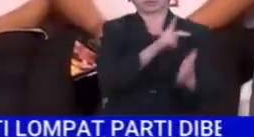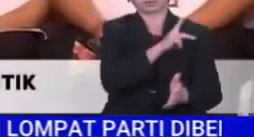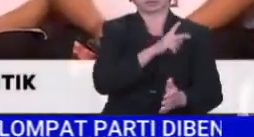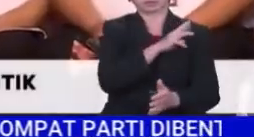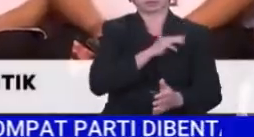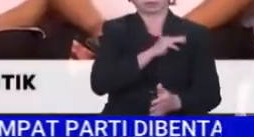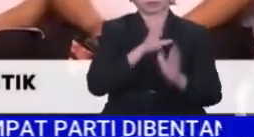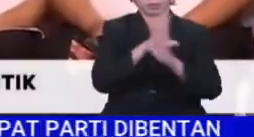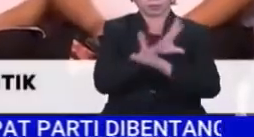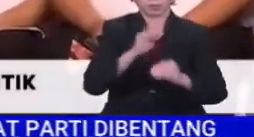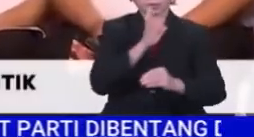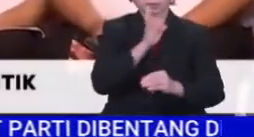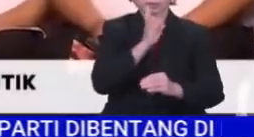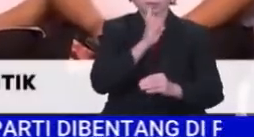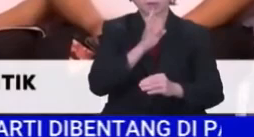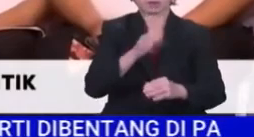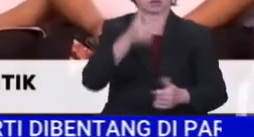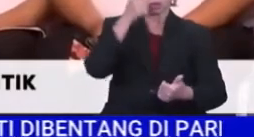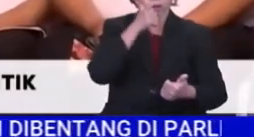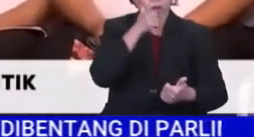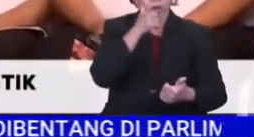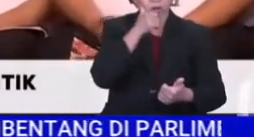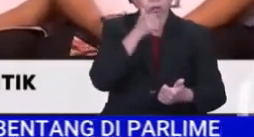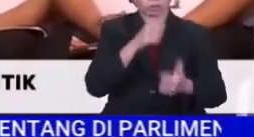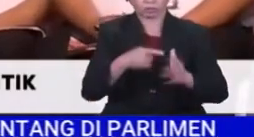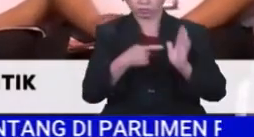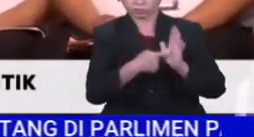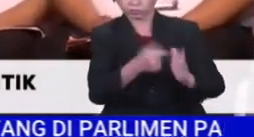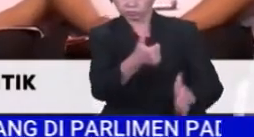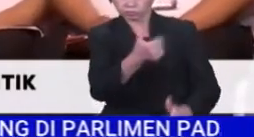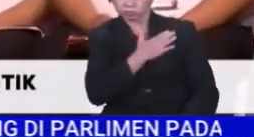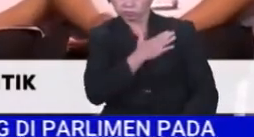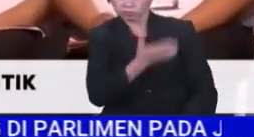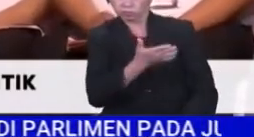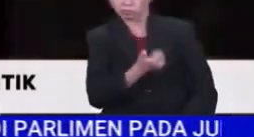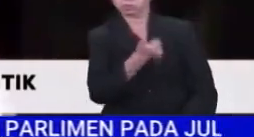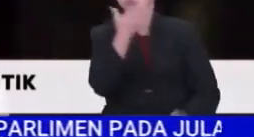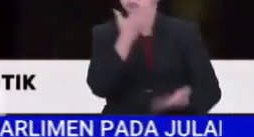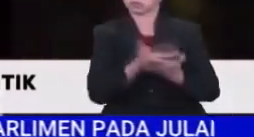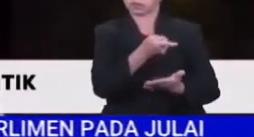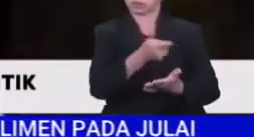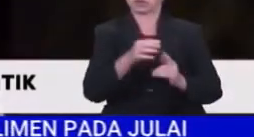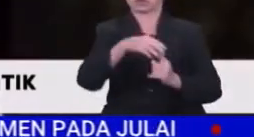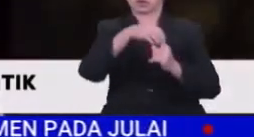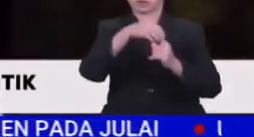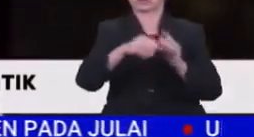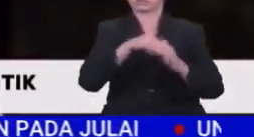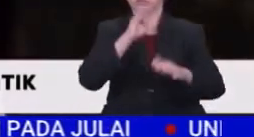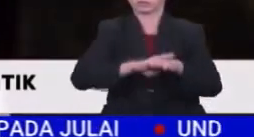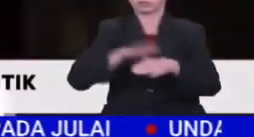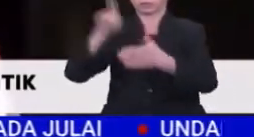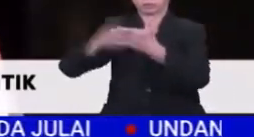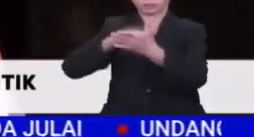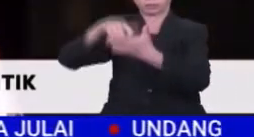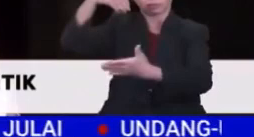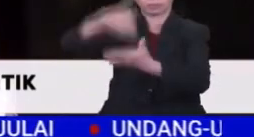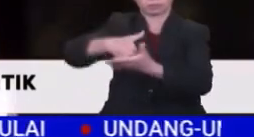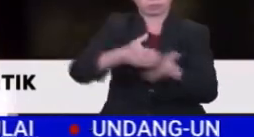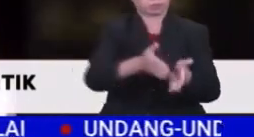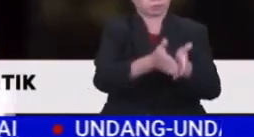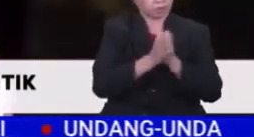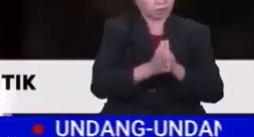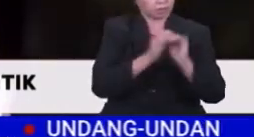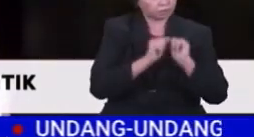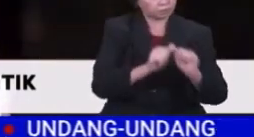cowok menambah pergerakan wanita yang telah menunjukkan komitmen tinggi selama ini untuk temanya semasa pilihanraya dikasih